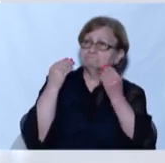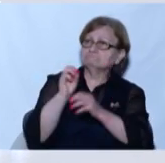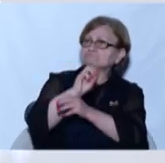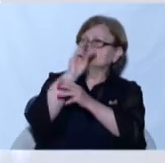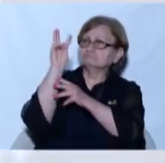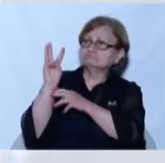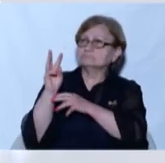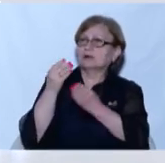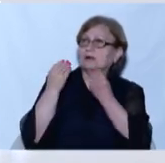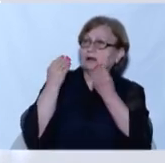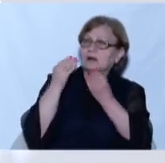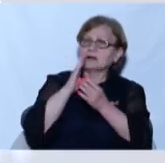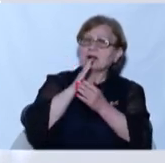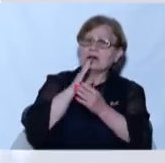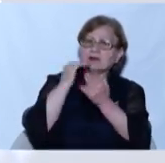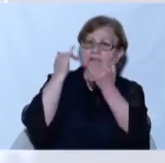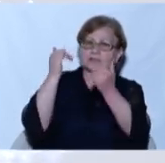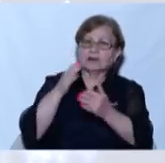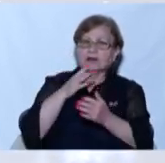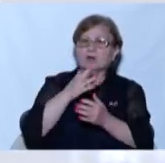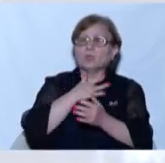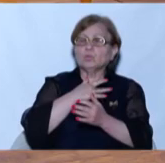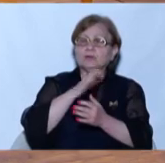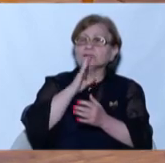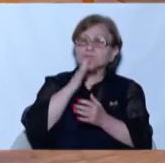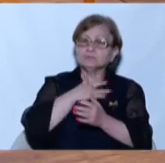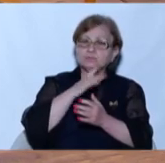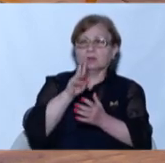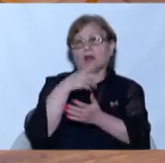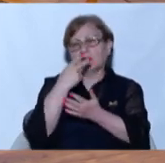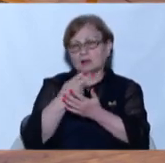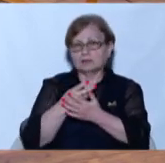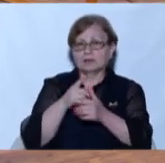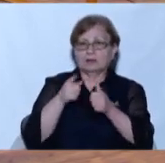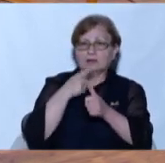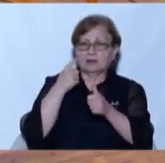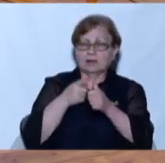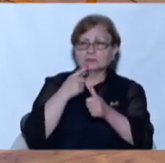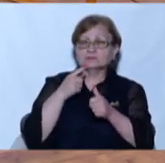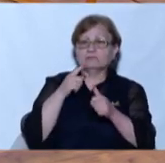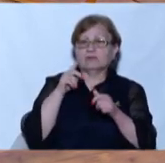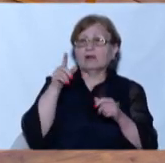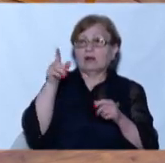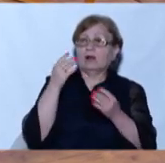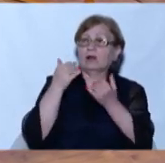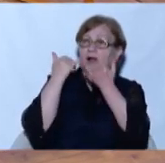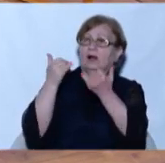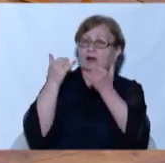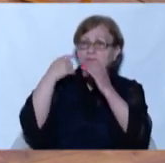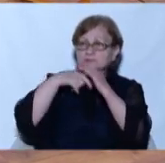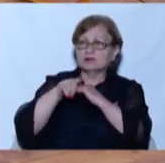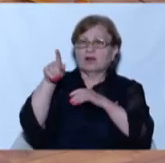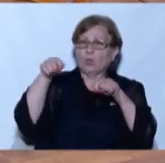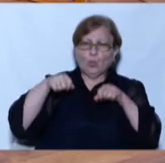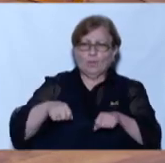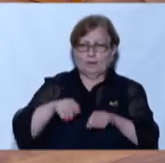და ლექსებს უძღვდიან და არის ერთი გულისწასვლები ამ ქალის დანახვაზე. თუც ამავე დროს ქალი რჩება ასევე უფლებოდ. აი ეს არის, ანუ რჩება